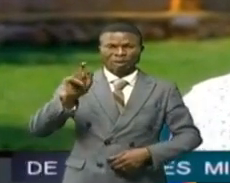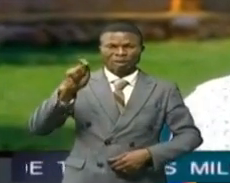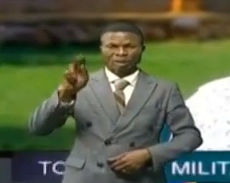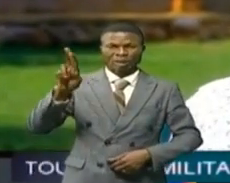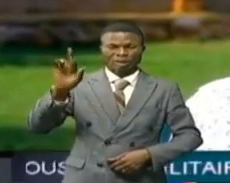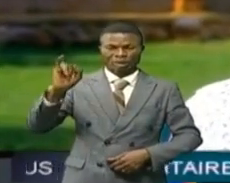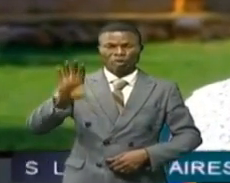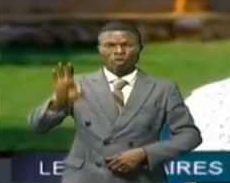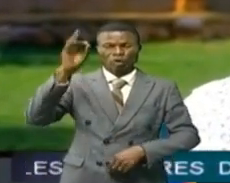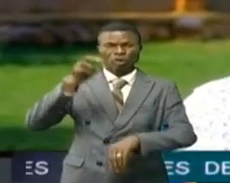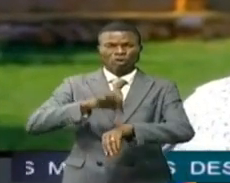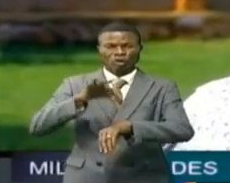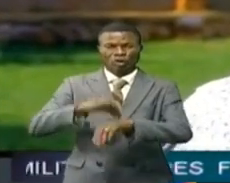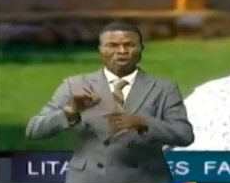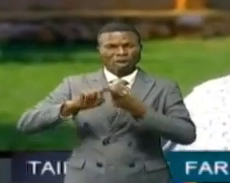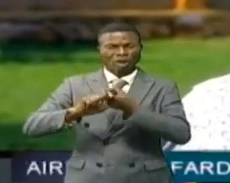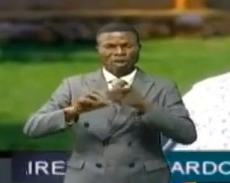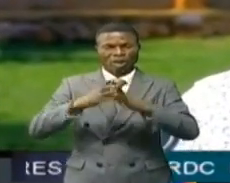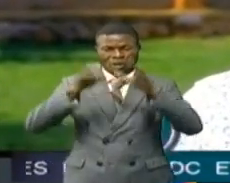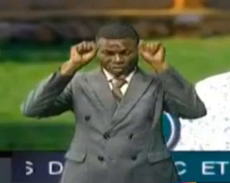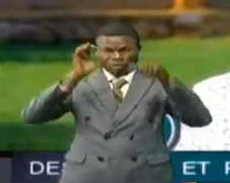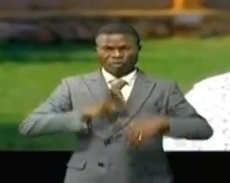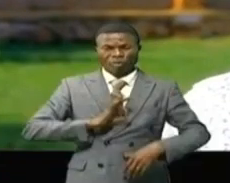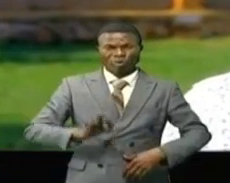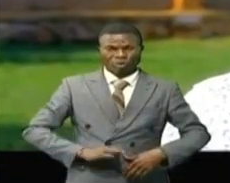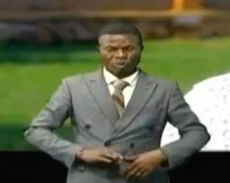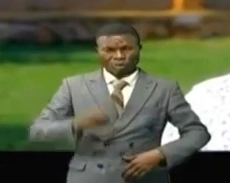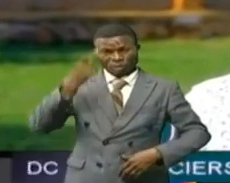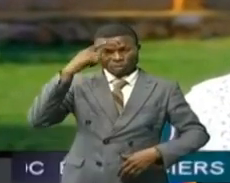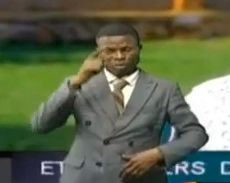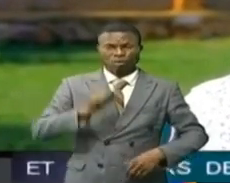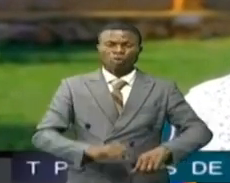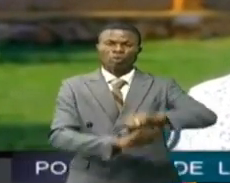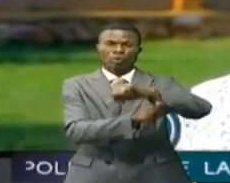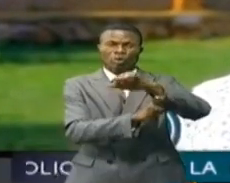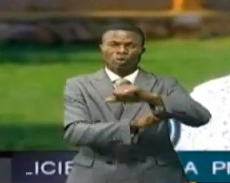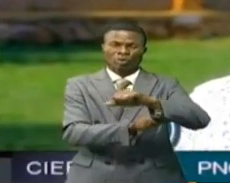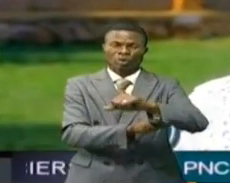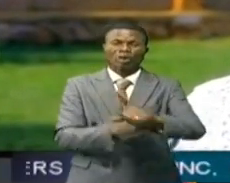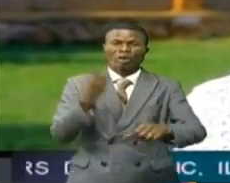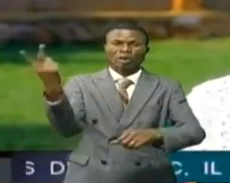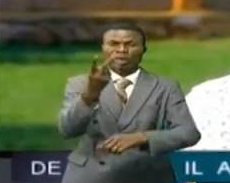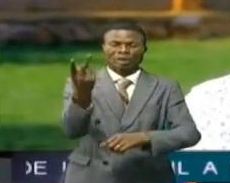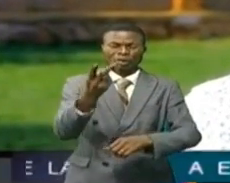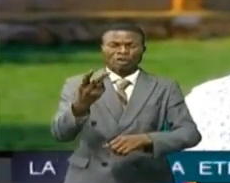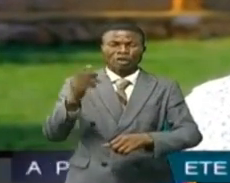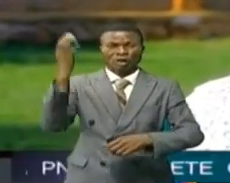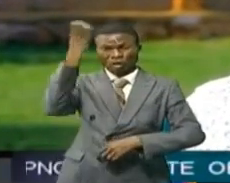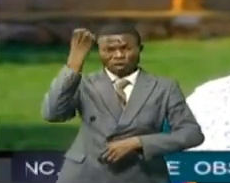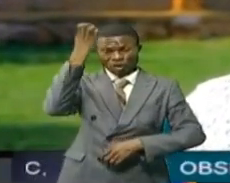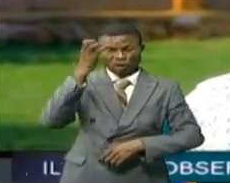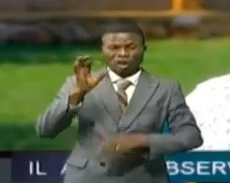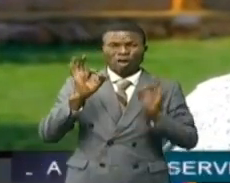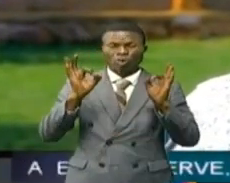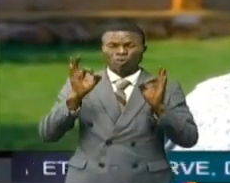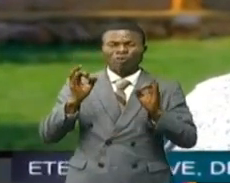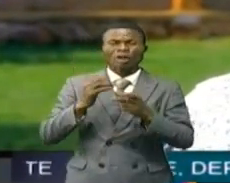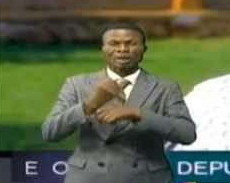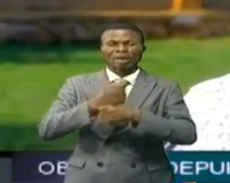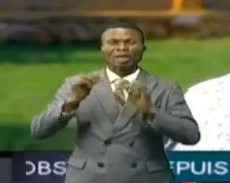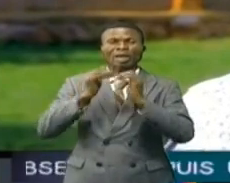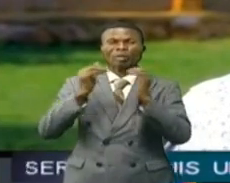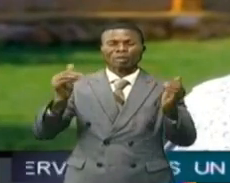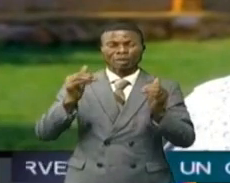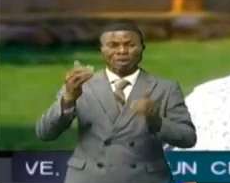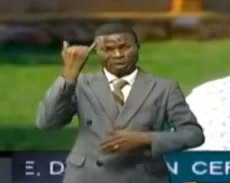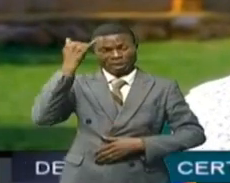cette opportunité de la confiance envers les chefs de l'État, de pouvoir accompagner les dignes fils de la province de l'Ituri pour le rétablissement de la paix, parce que nous